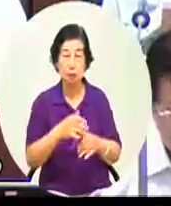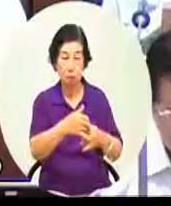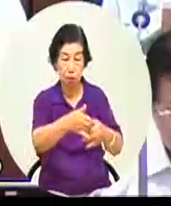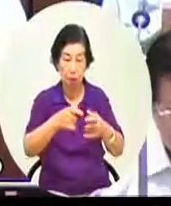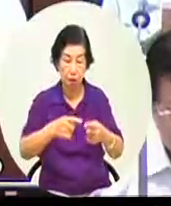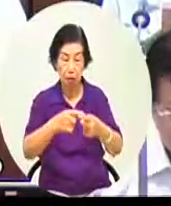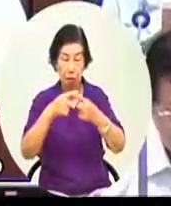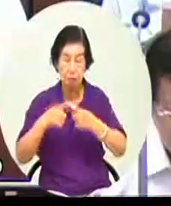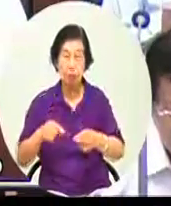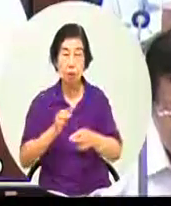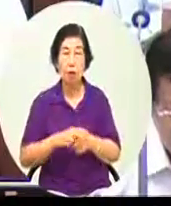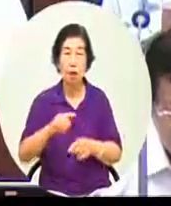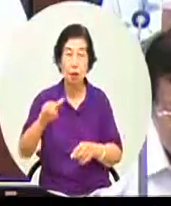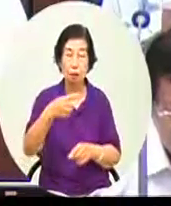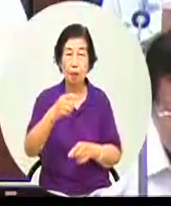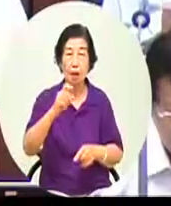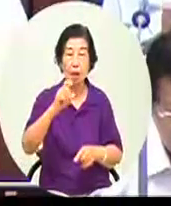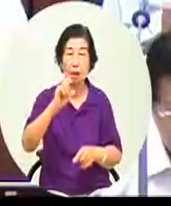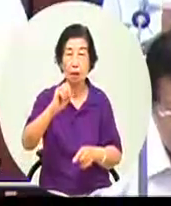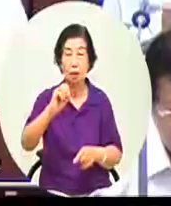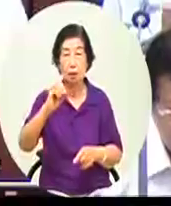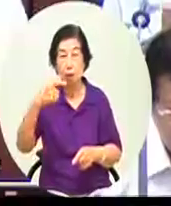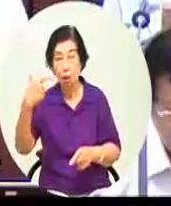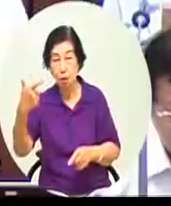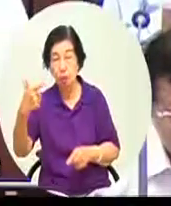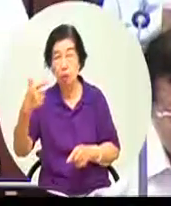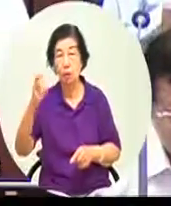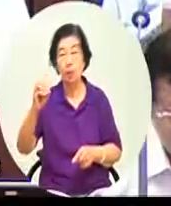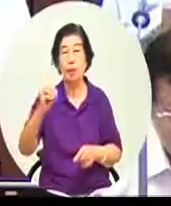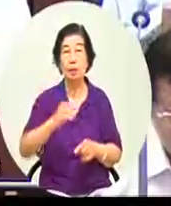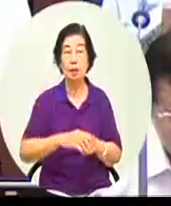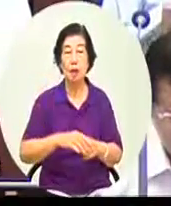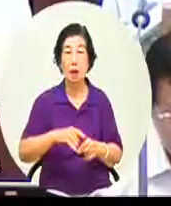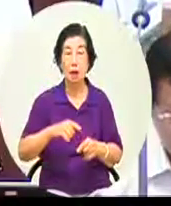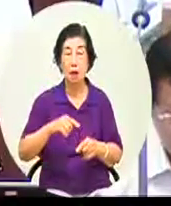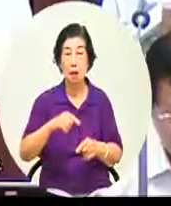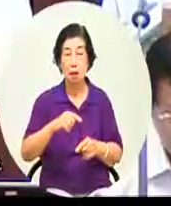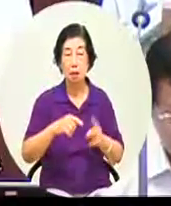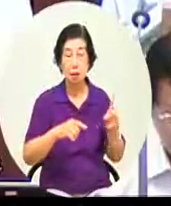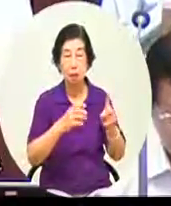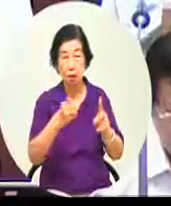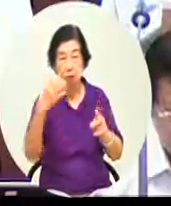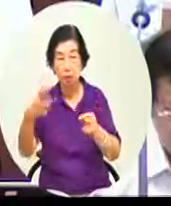105万6056人哈，这是陆客的部分。那104年的一到六月同期是